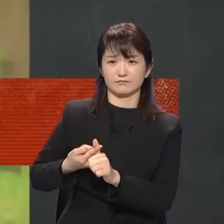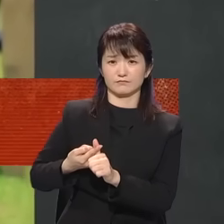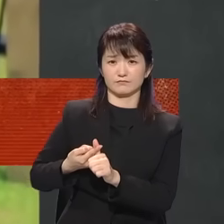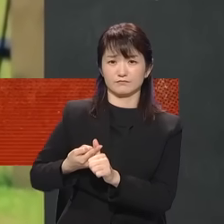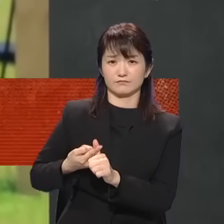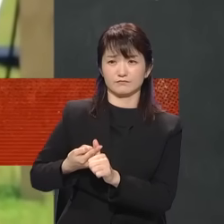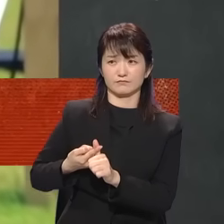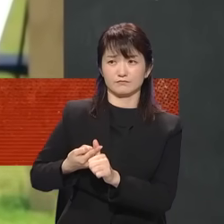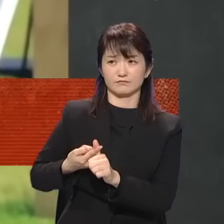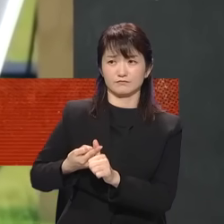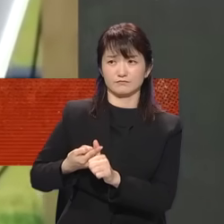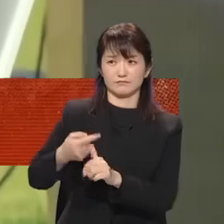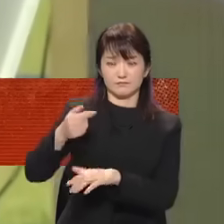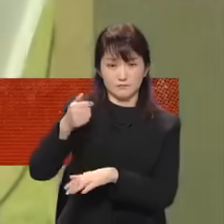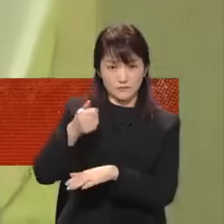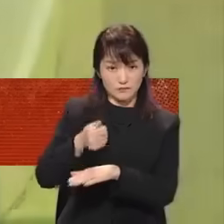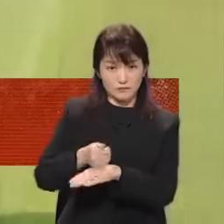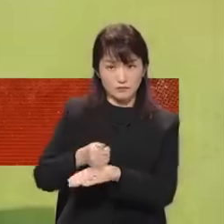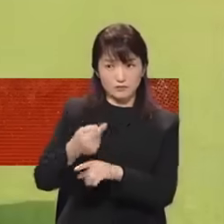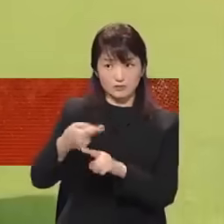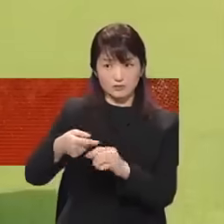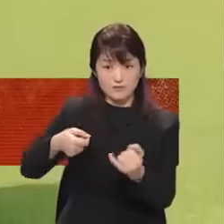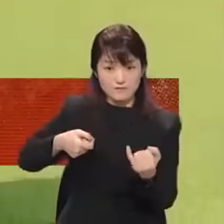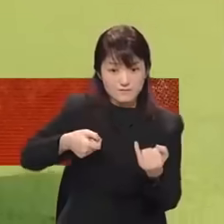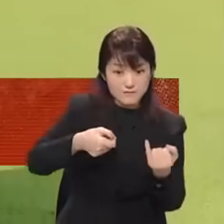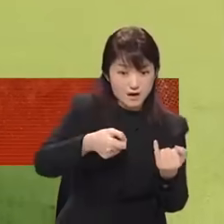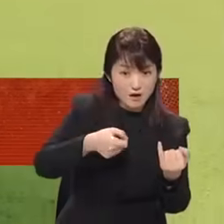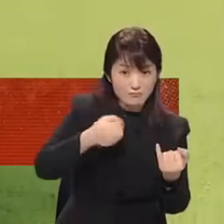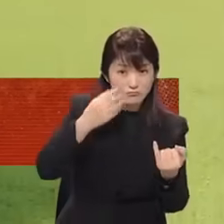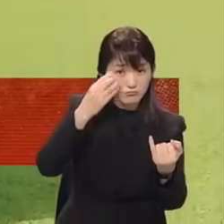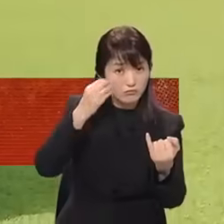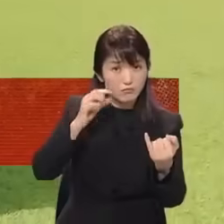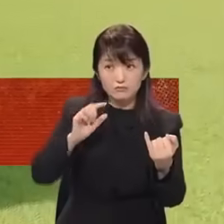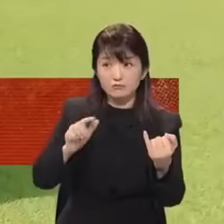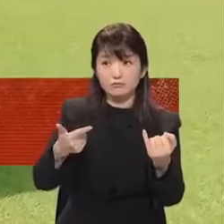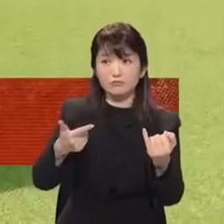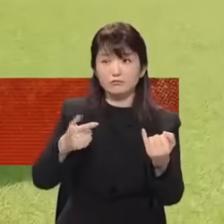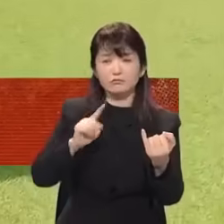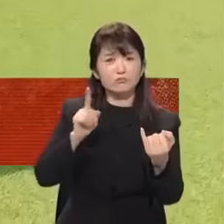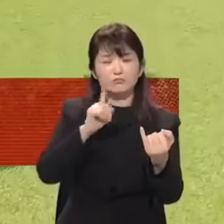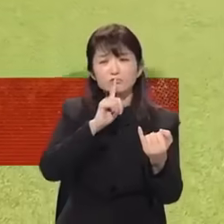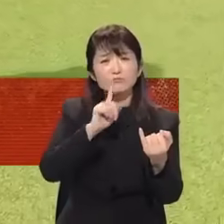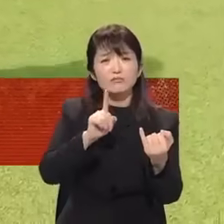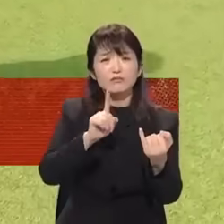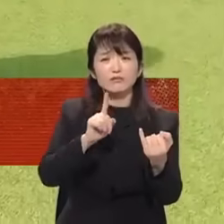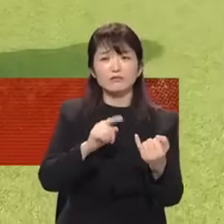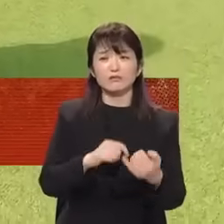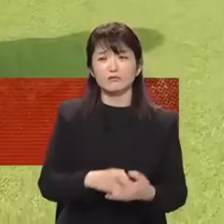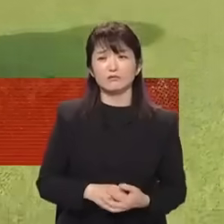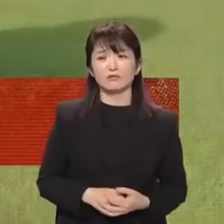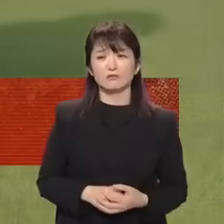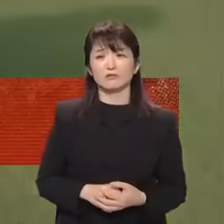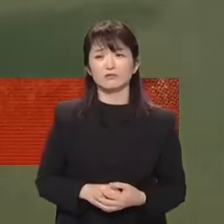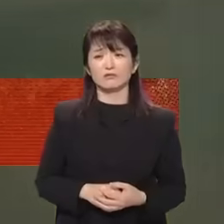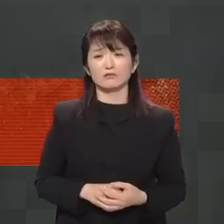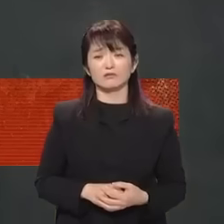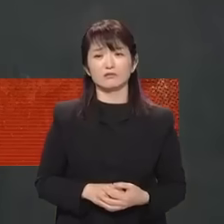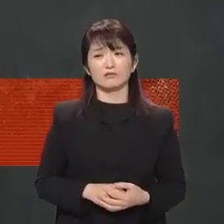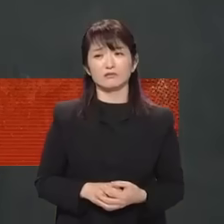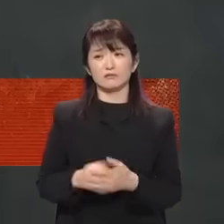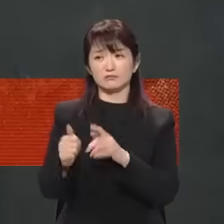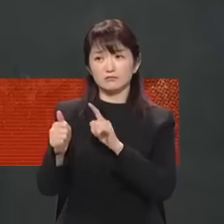흉기 공격을 당해도 이상하지 않을 것 이게 이게 도대체 무슨 얘기일까요 그니까이 사람의